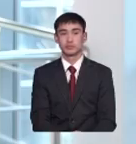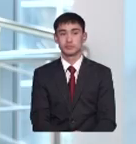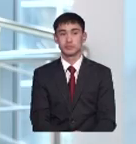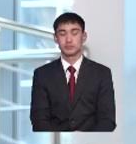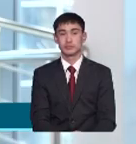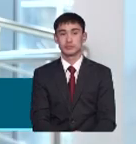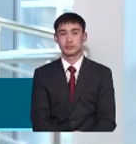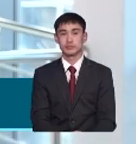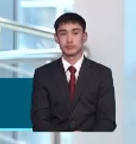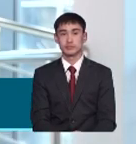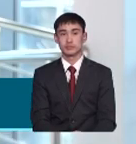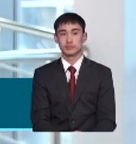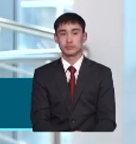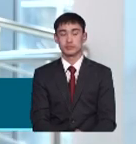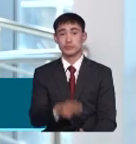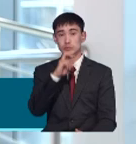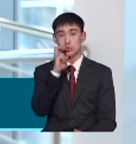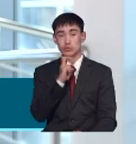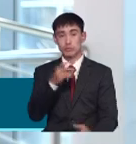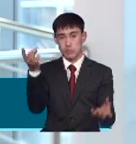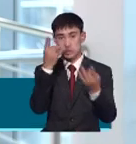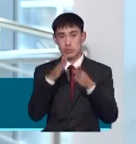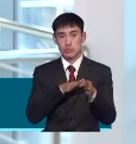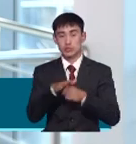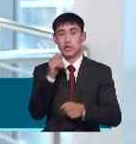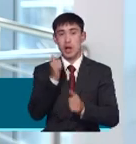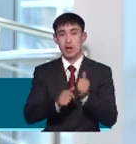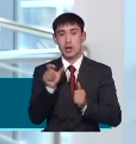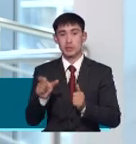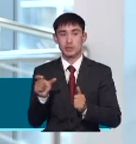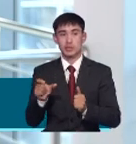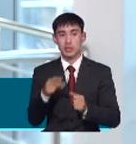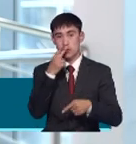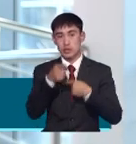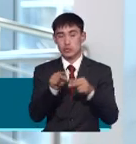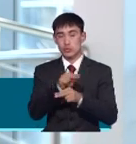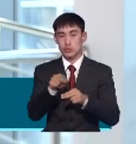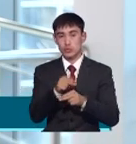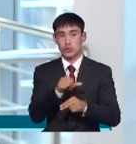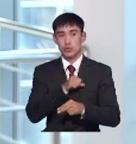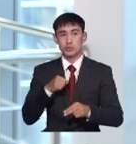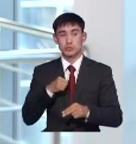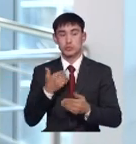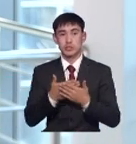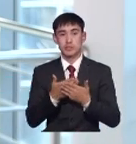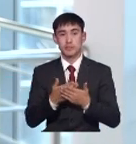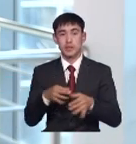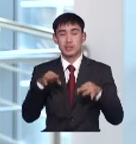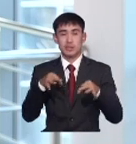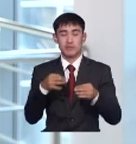Мына қоқыс сұрыпты мәдениет бойынша біз әрбір азаматқа мәдениет қалыптасу керек біз деп ойлаймын. Өз басым үйім жаңағы